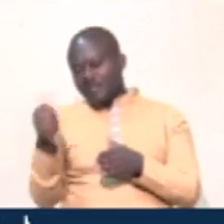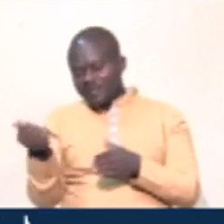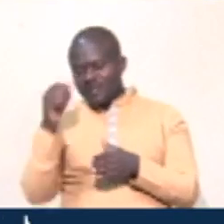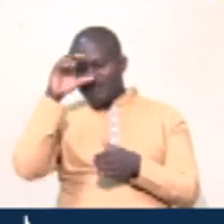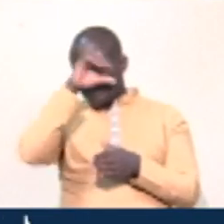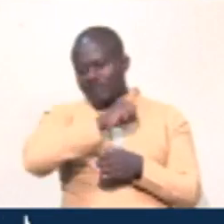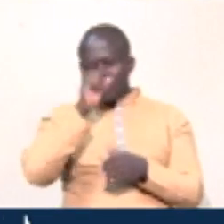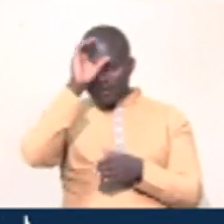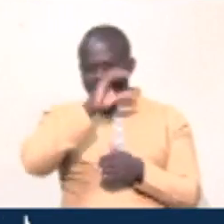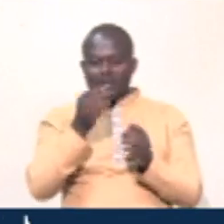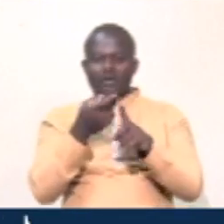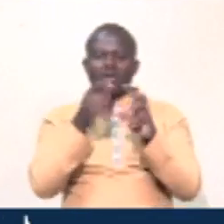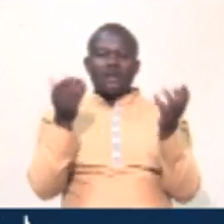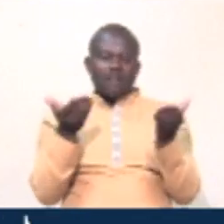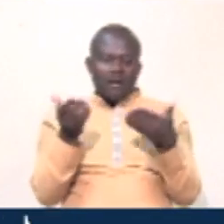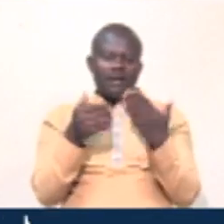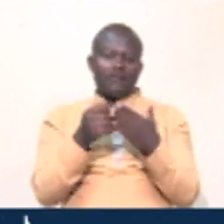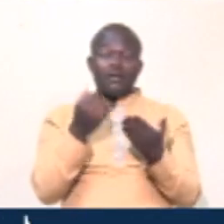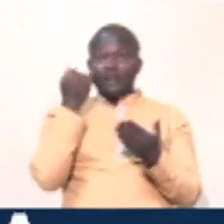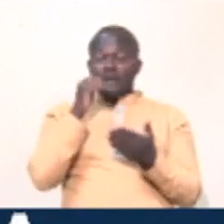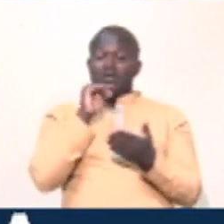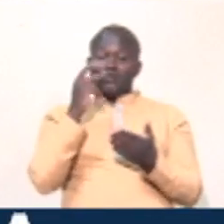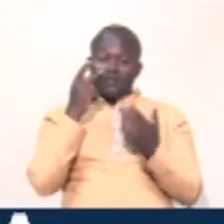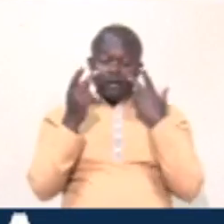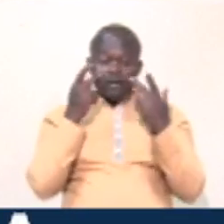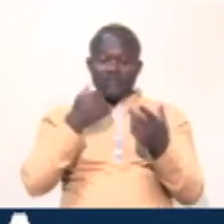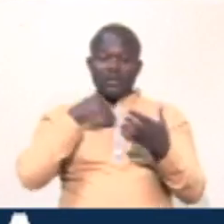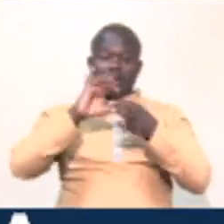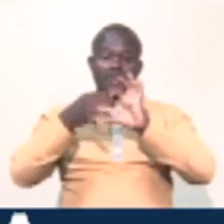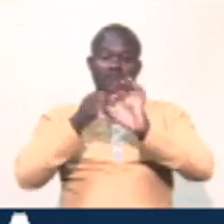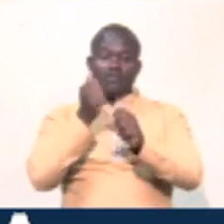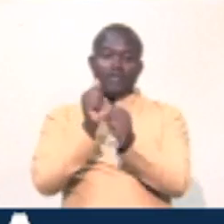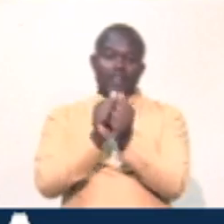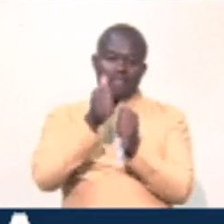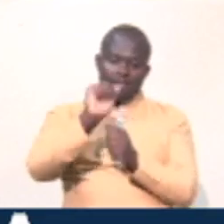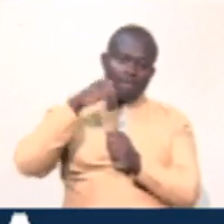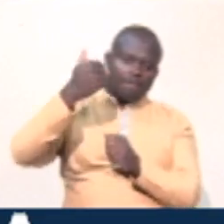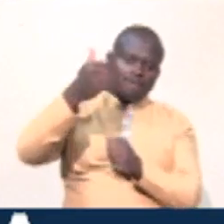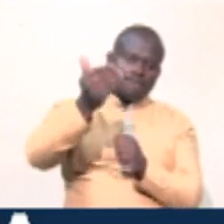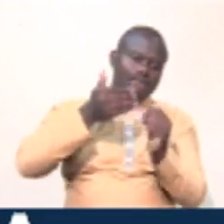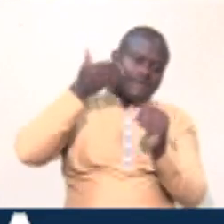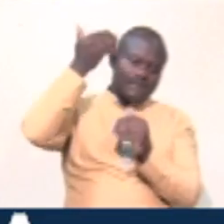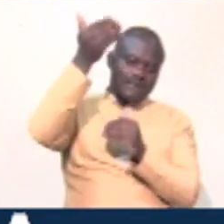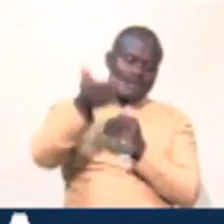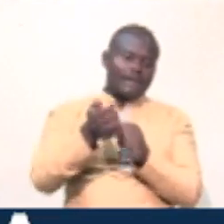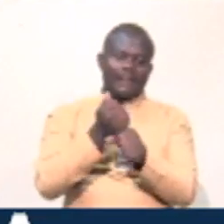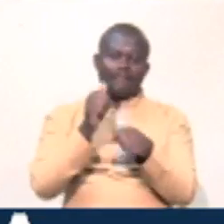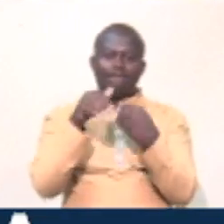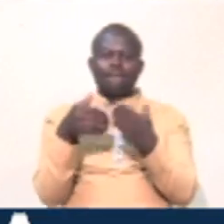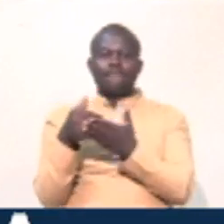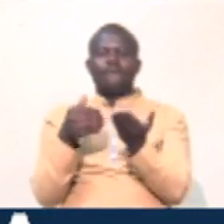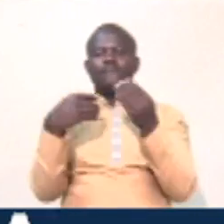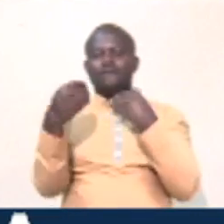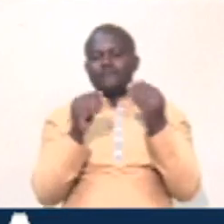ugushaka aho byava. Hatanaboneka dufite abafatanyabikorwa tuba dukorana umunsi ku munsi, hanyuma tugakora uko dushoboye bya